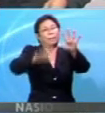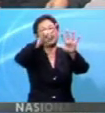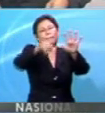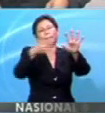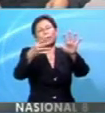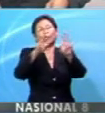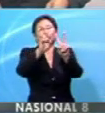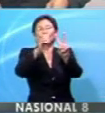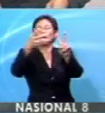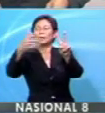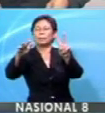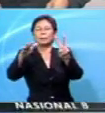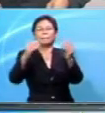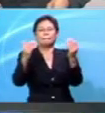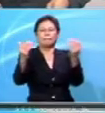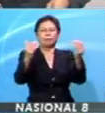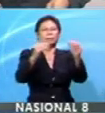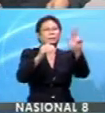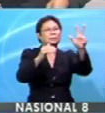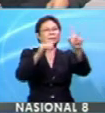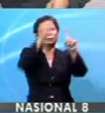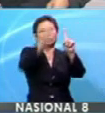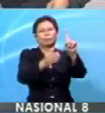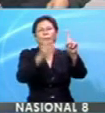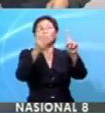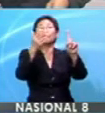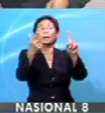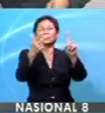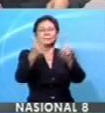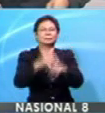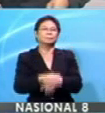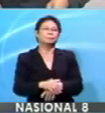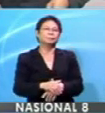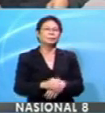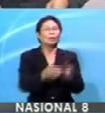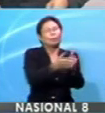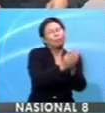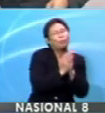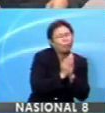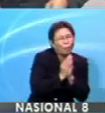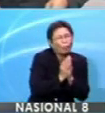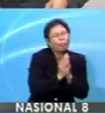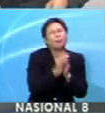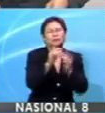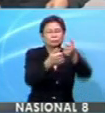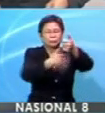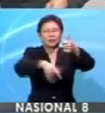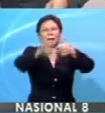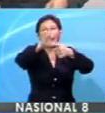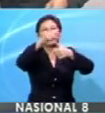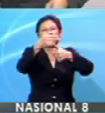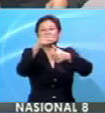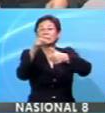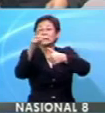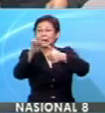April 2015 berbanding 31 Mac 2015 sebelum ini permohonan rayuan boleh dibuat di mana-mana cawangan lembaga hasil